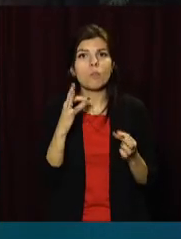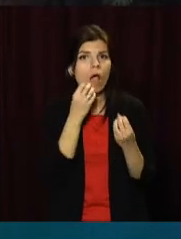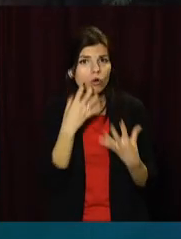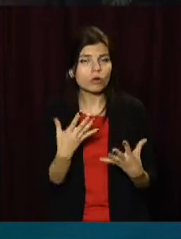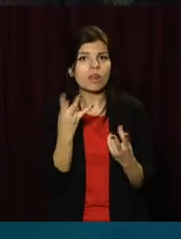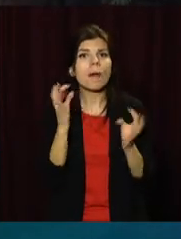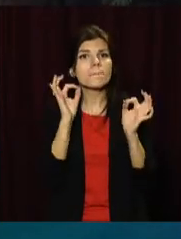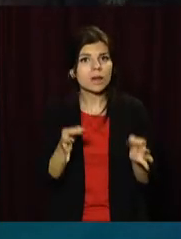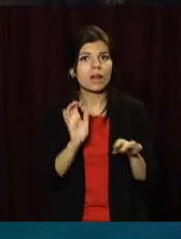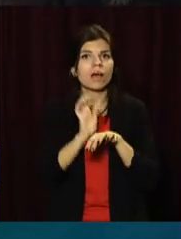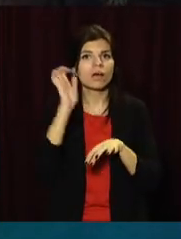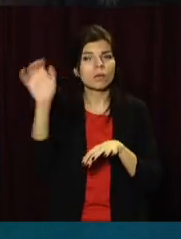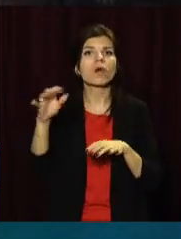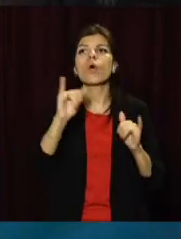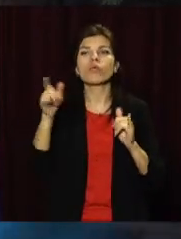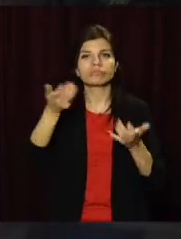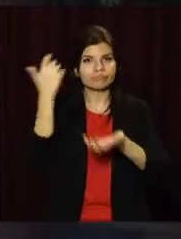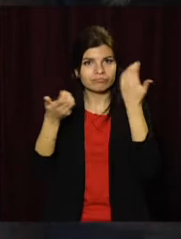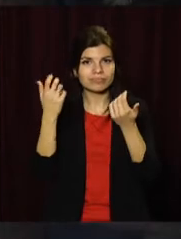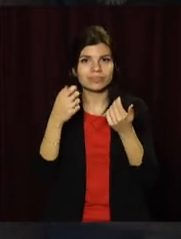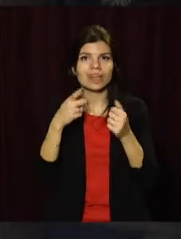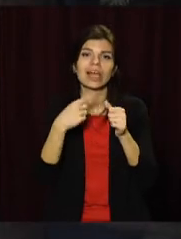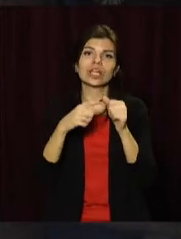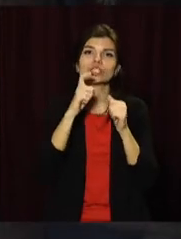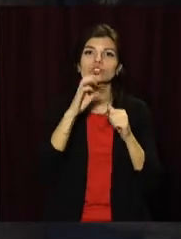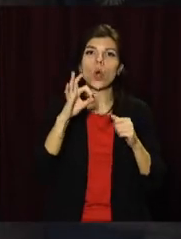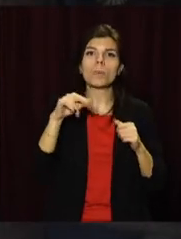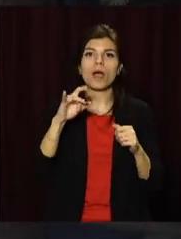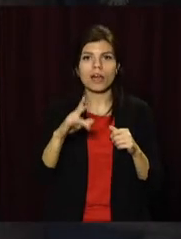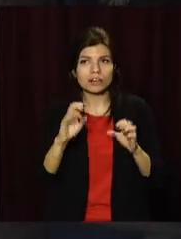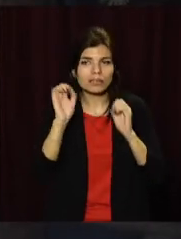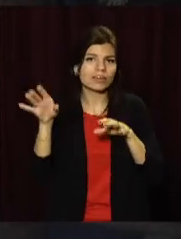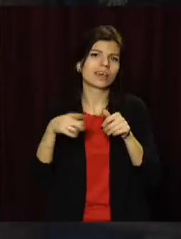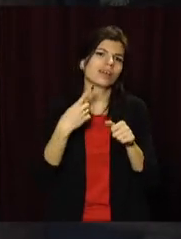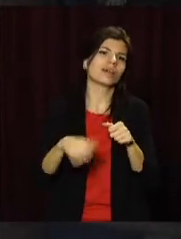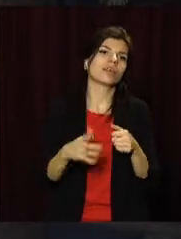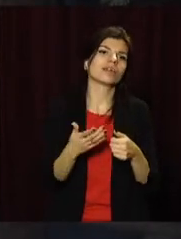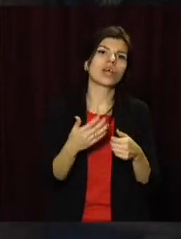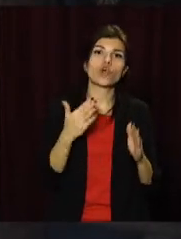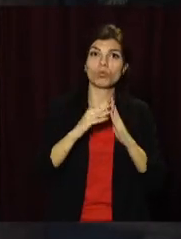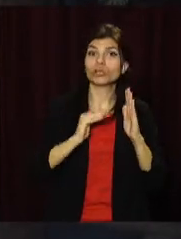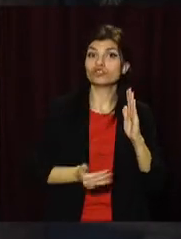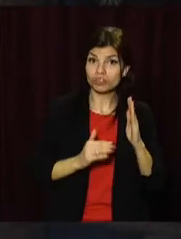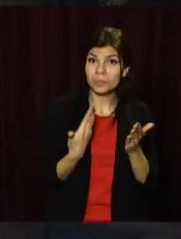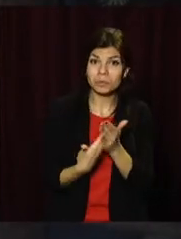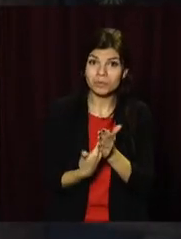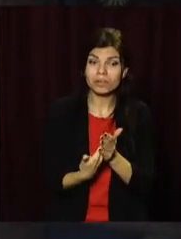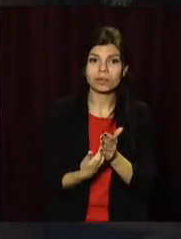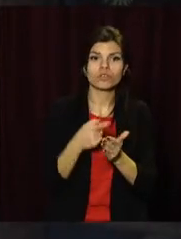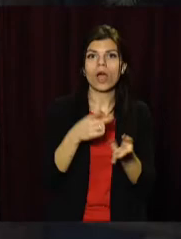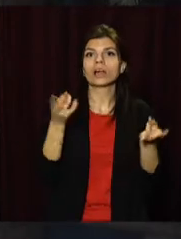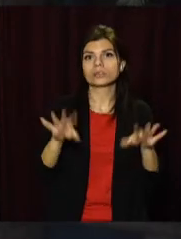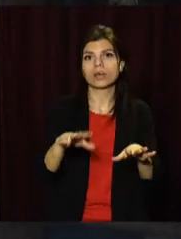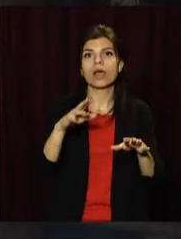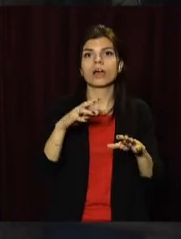і по-правильному відправляти на утилізацію. Либо віддавати в ті ж зоопарки, либо, якщо це частне домовладіння, то залишити